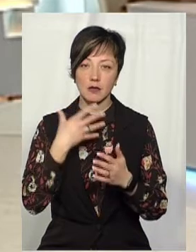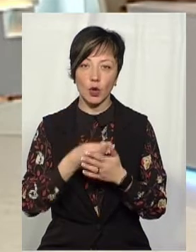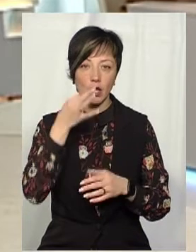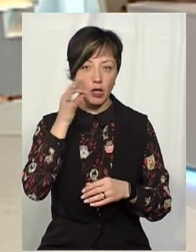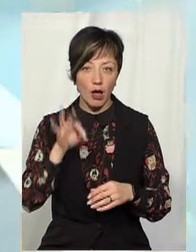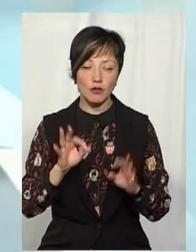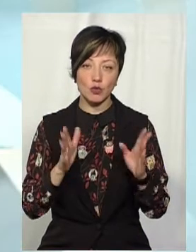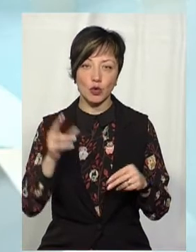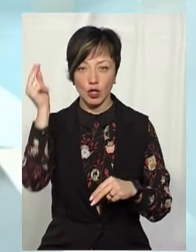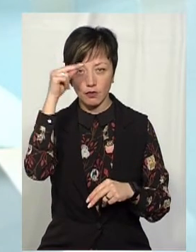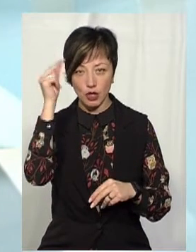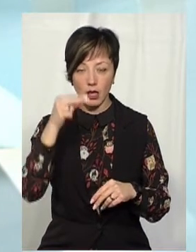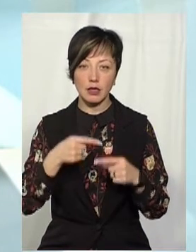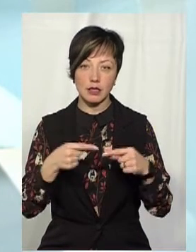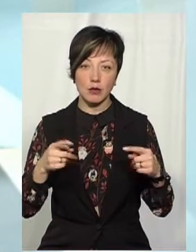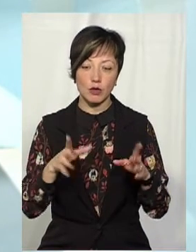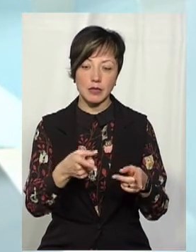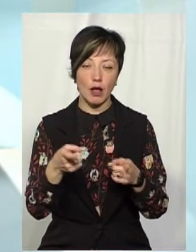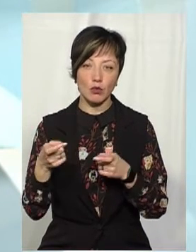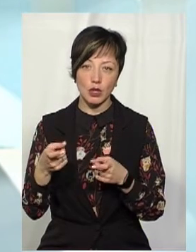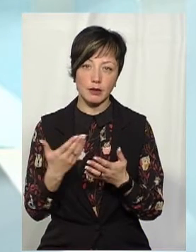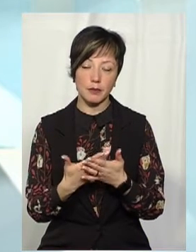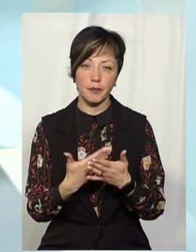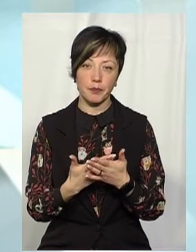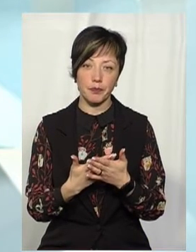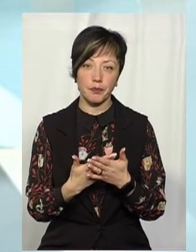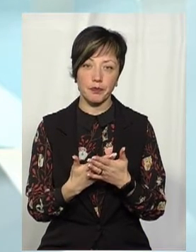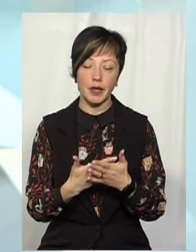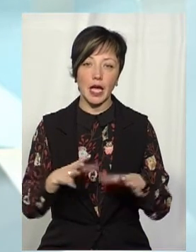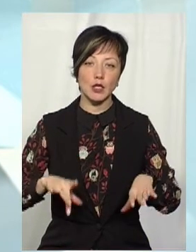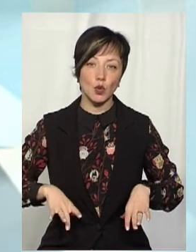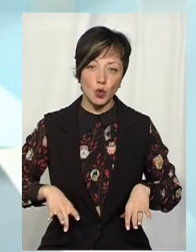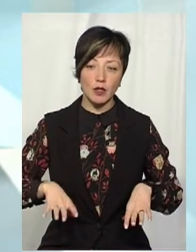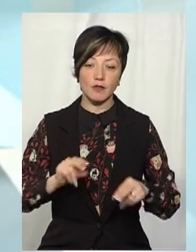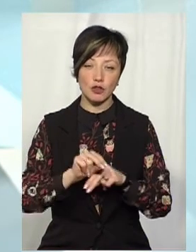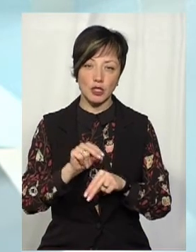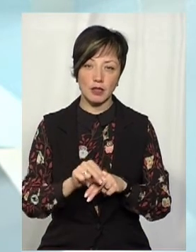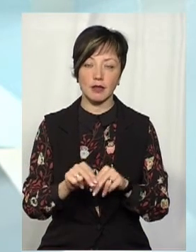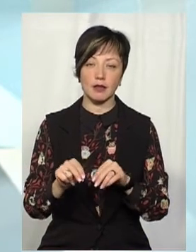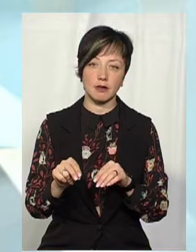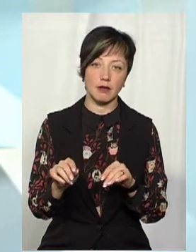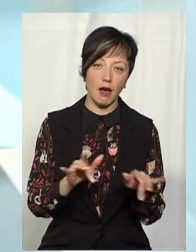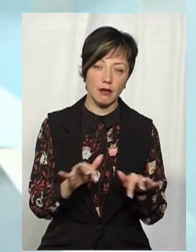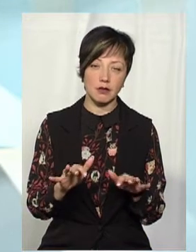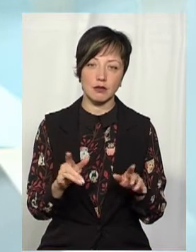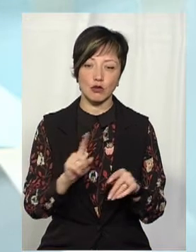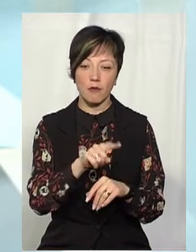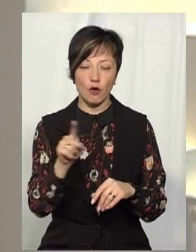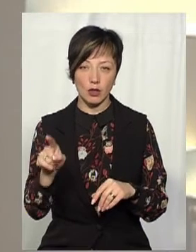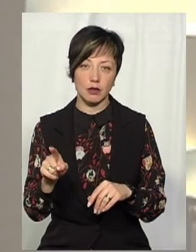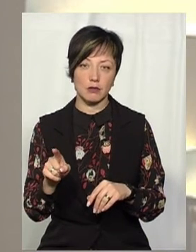навички, будуть навчатися. Ми будемо залучати, скажімо, і інструкторів, і вчити їх і тактиці, щоб